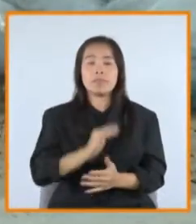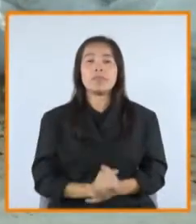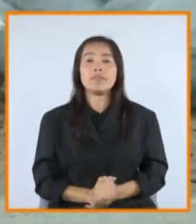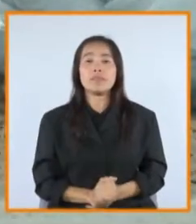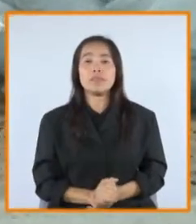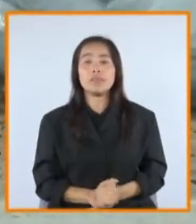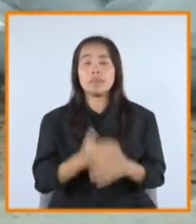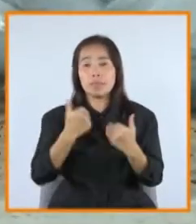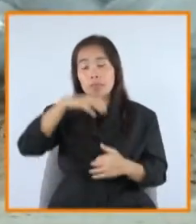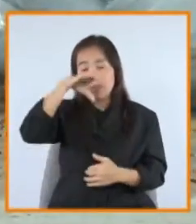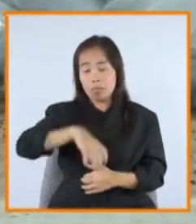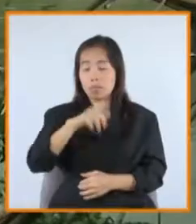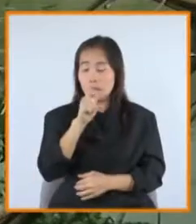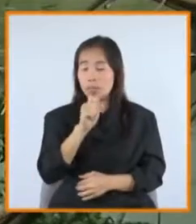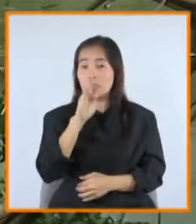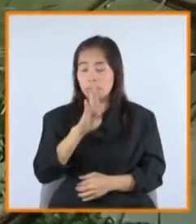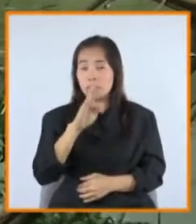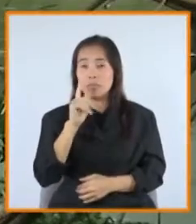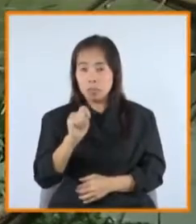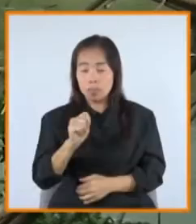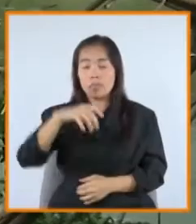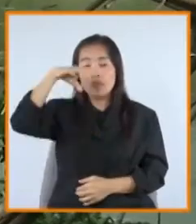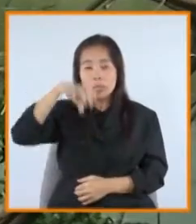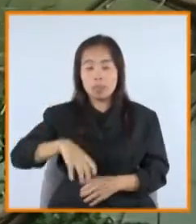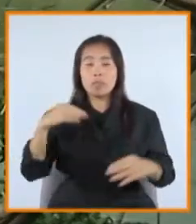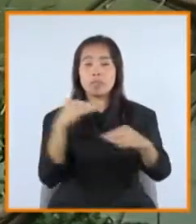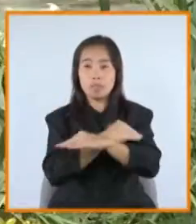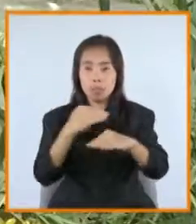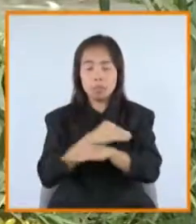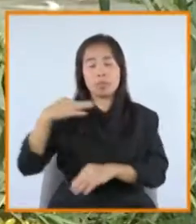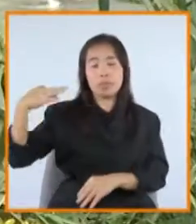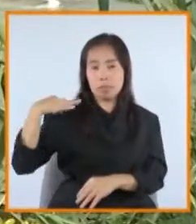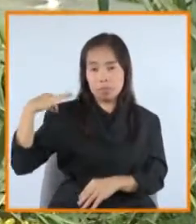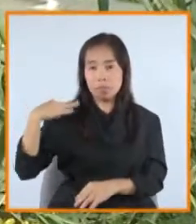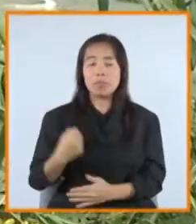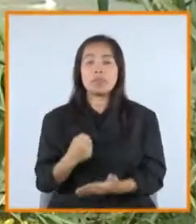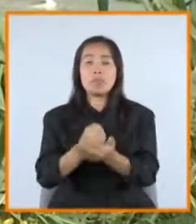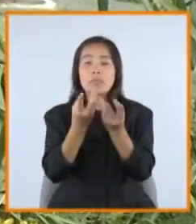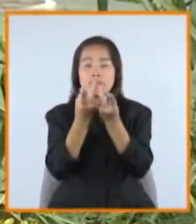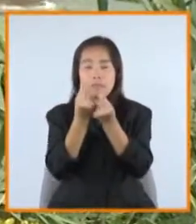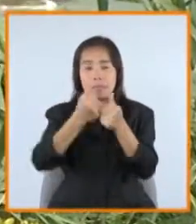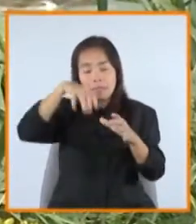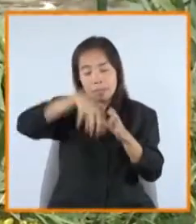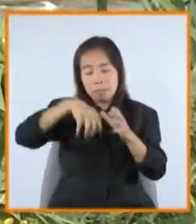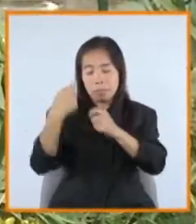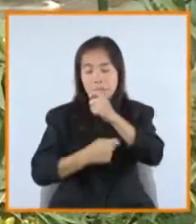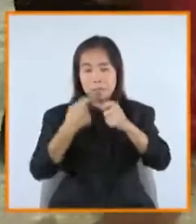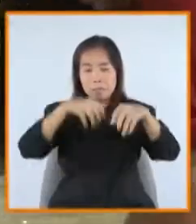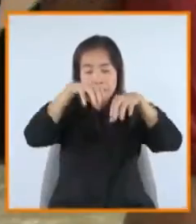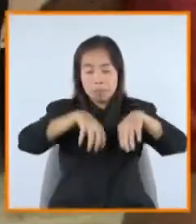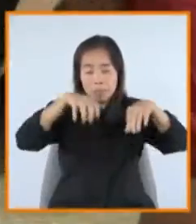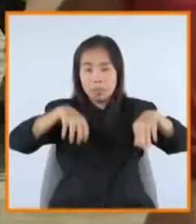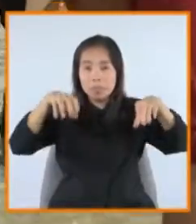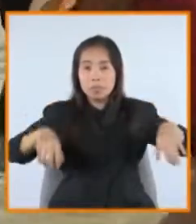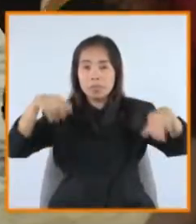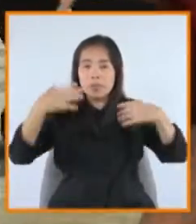ด้านองค์การบริหารส่วนตำบลกรมทางหลวงชนบทและอาสาชาวบ้านนำกระสอบทรายมากั้นน้ำที่ล้นจากคลอง13รว